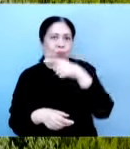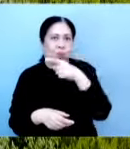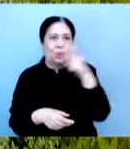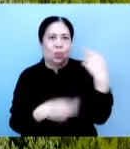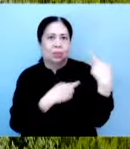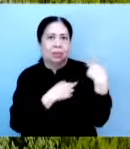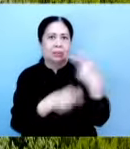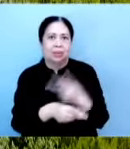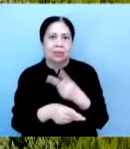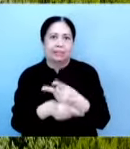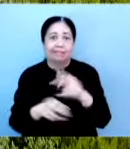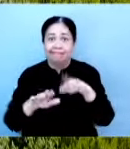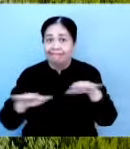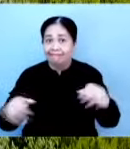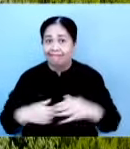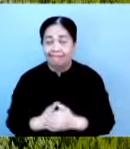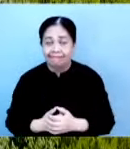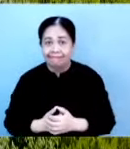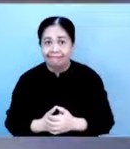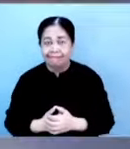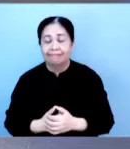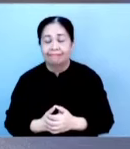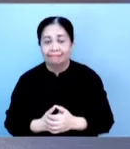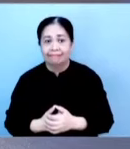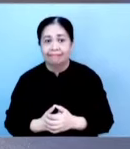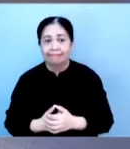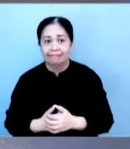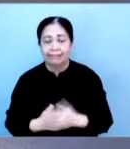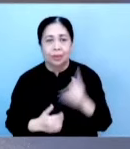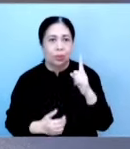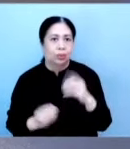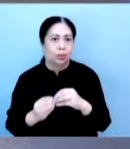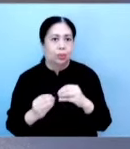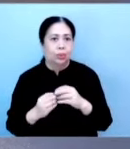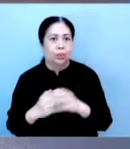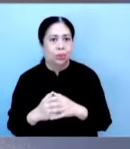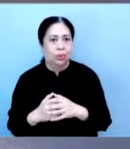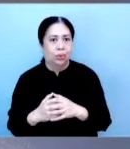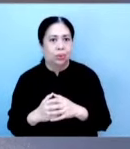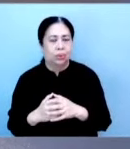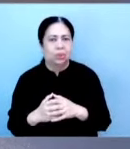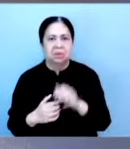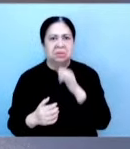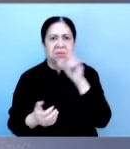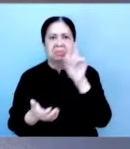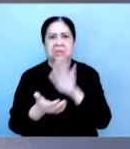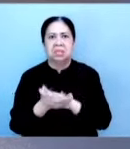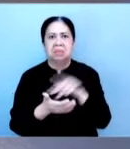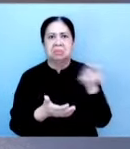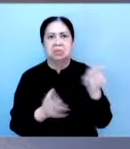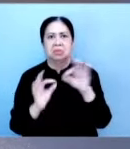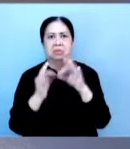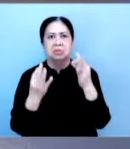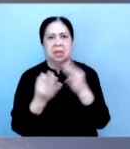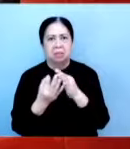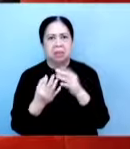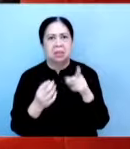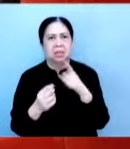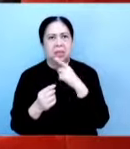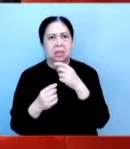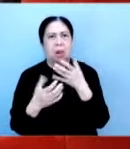mga bata Okay Attorney ito pa isa hindi po kumbinsido ang kamaganak ng biktima na